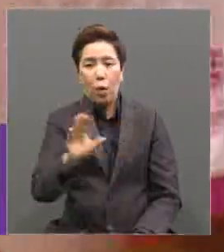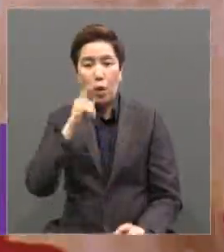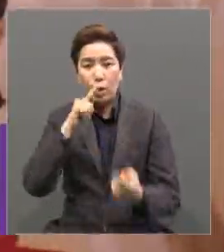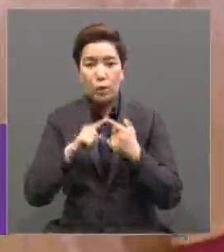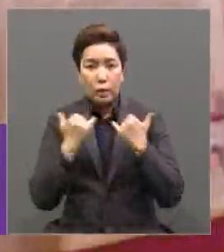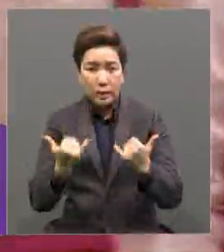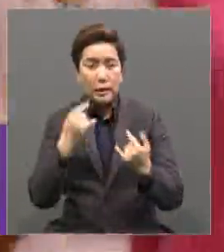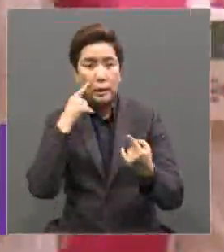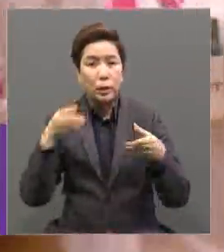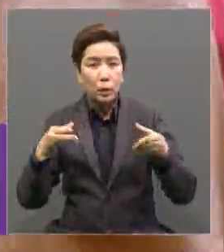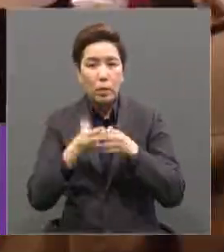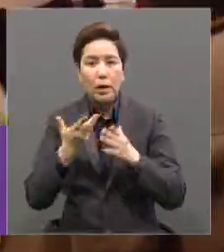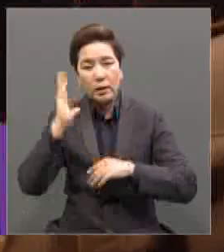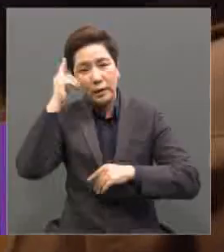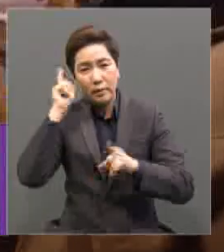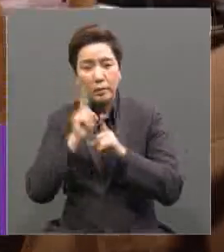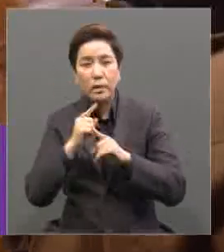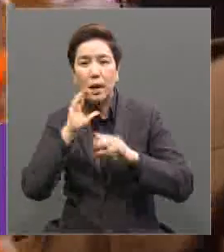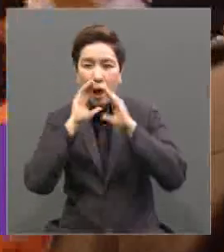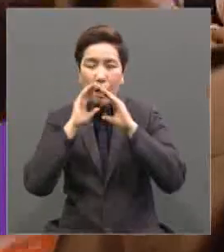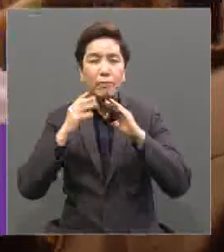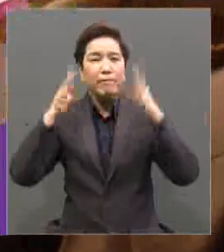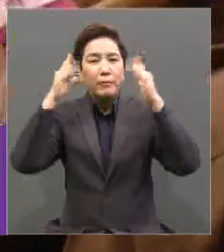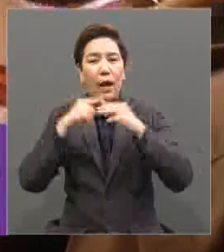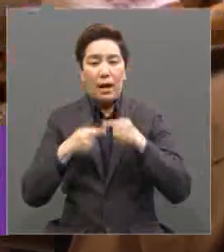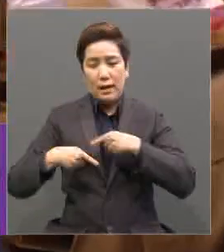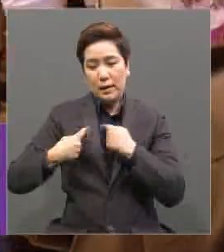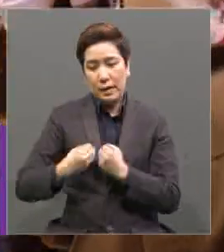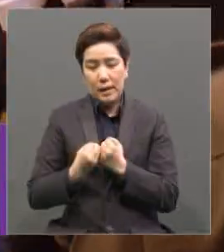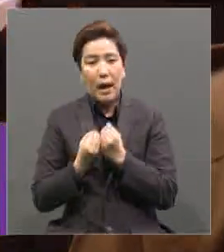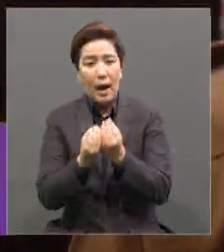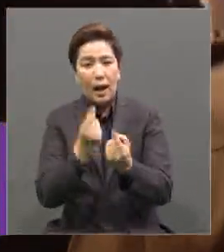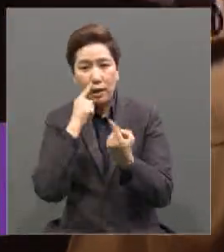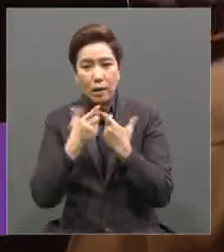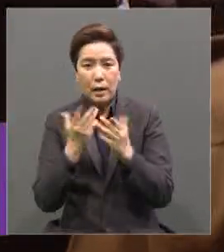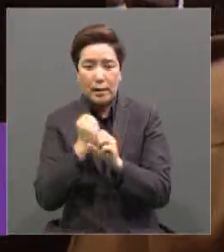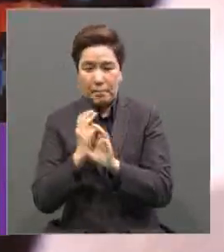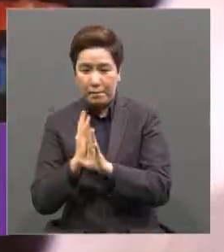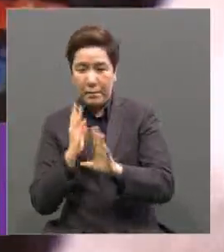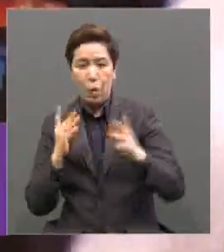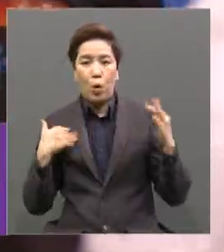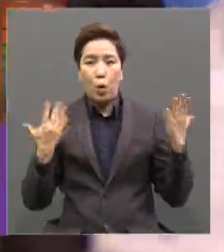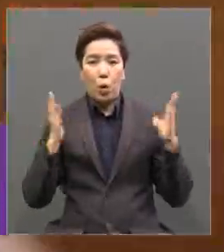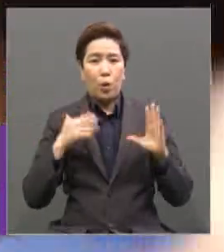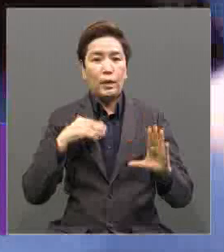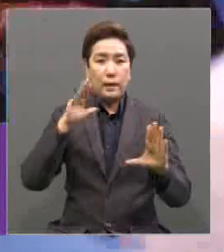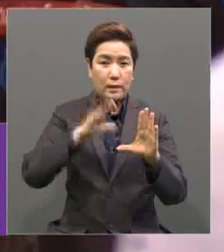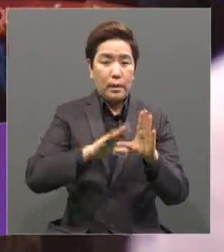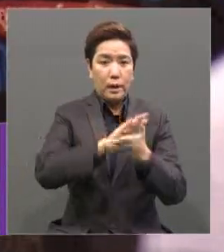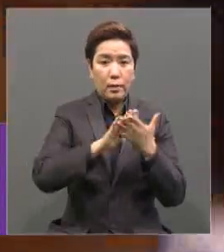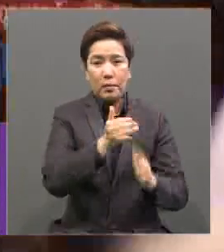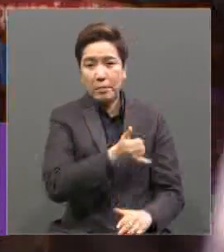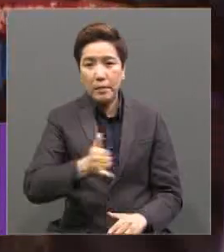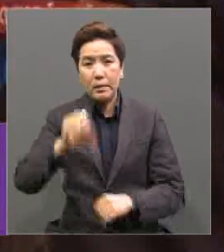ครได้หมายเลขประจำตัวบรรดากองเชียร์เนี่ยก็ส่งเสียงกันเฮนะฮะให้กำลังใจทยอยออกมาตั้งแถวรอผู้สมัครเพื่อออกห